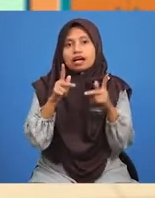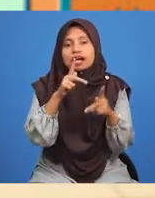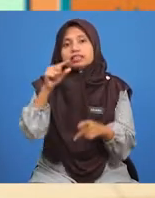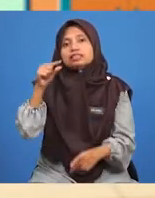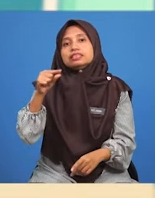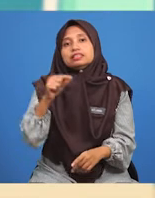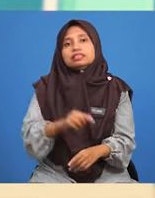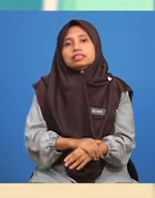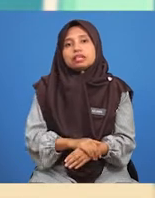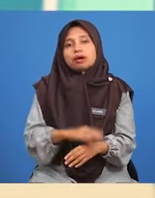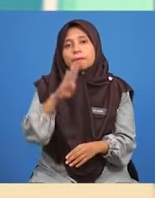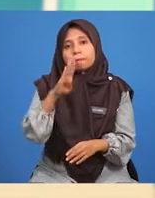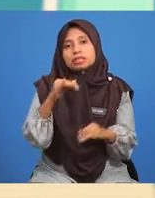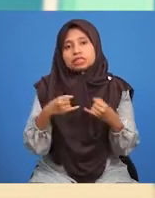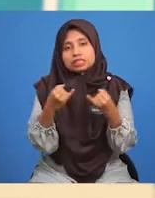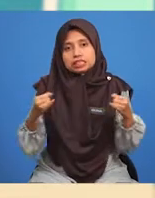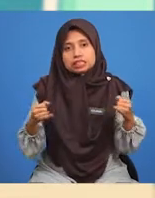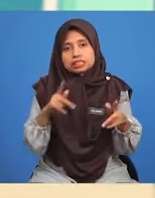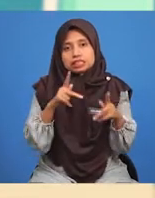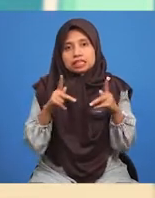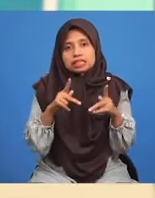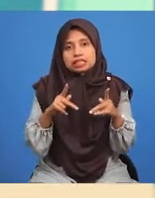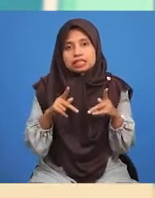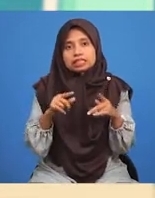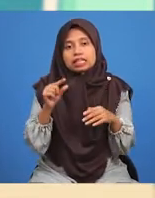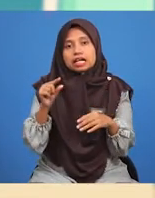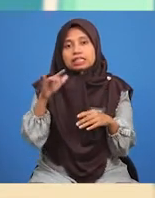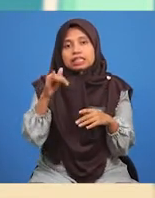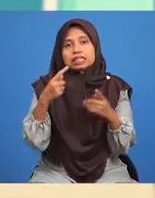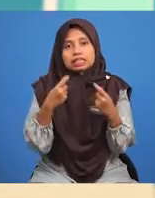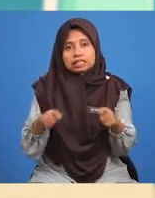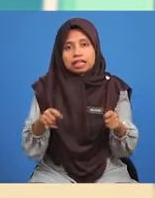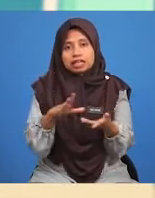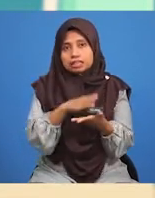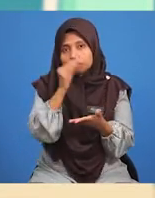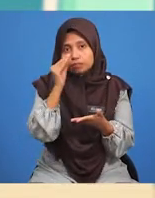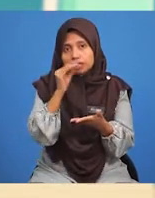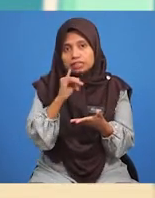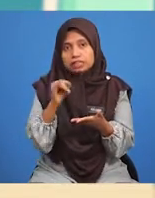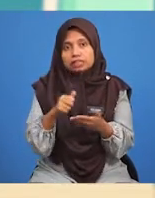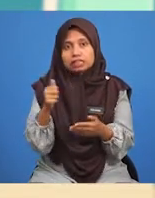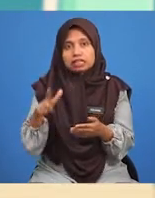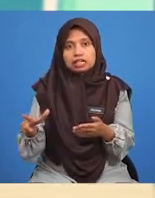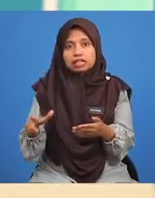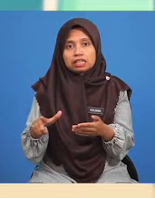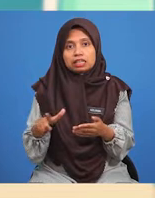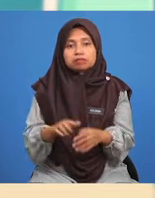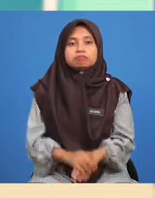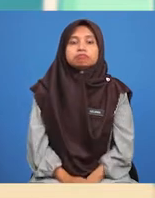kata ganda. 4 jenis kata ganda yang telah dipelajari